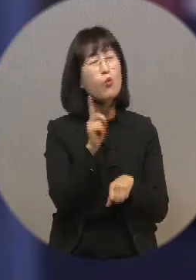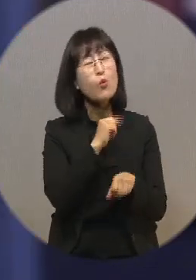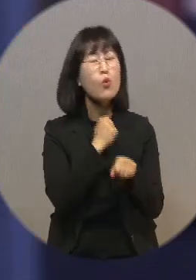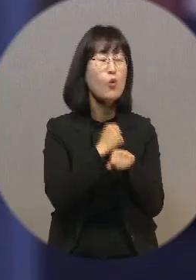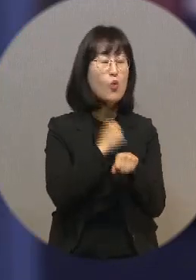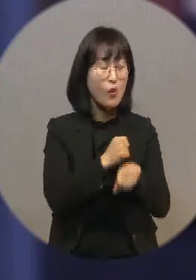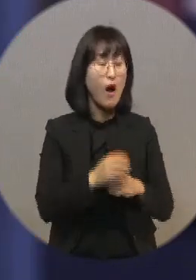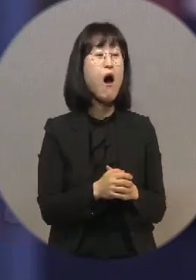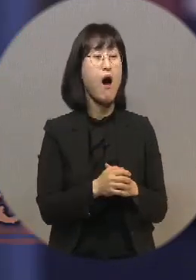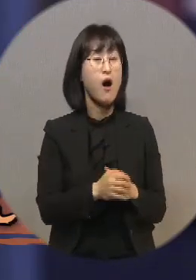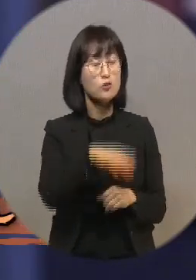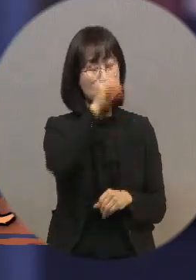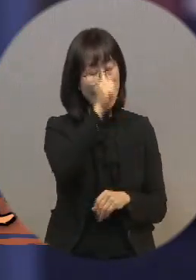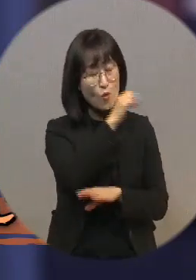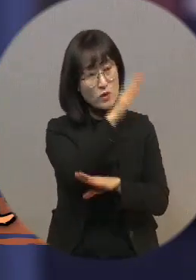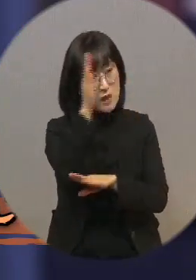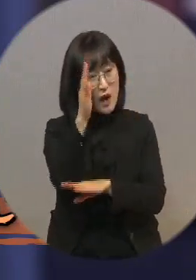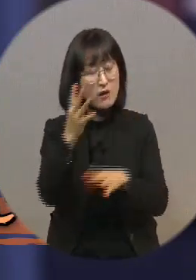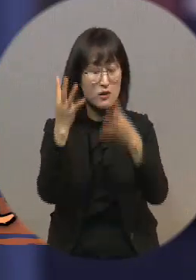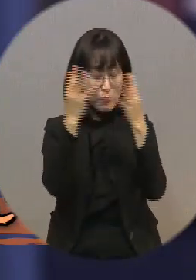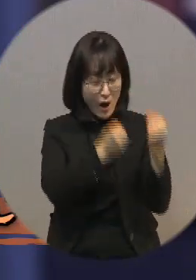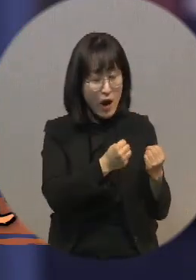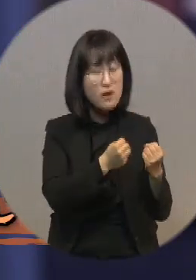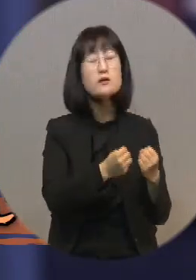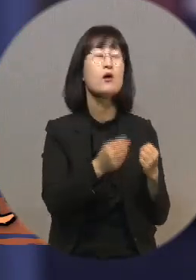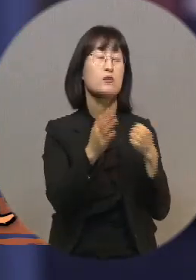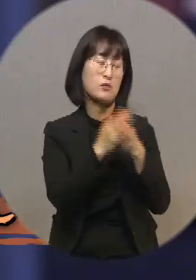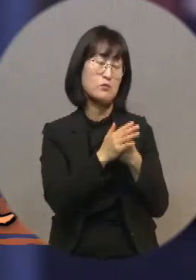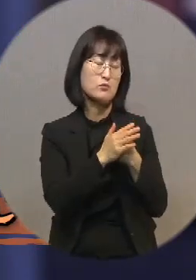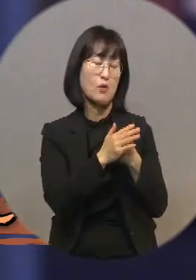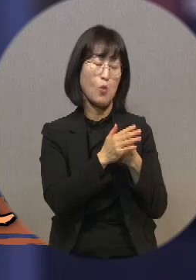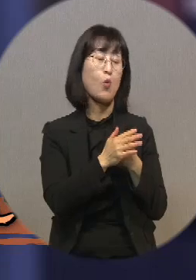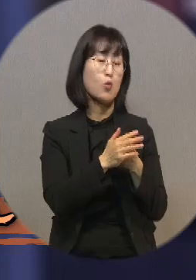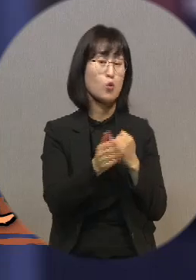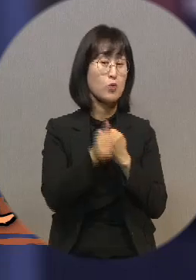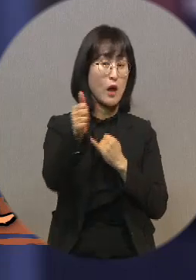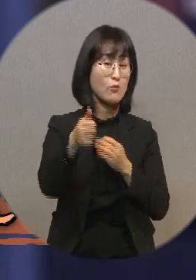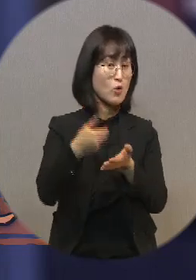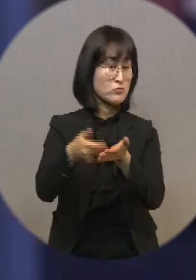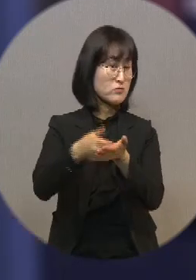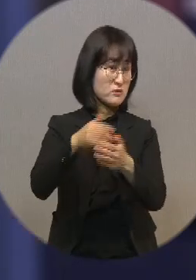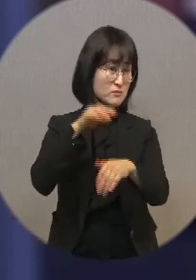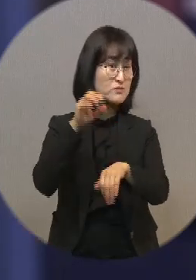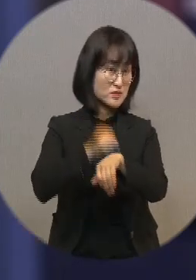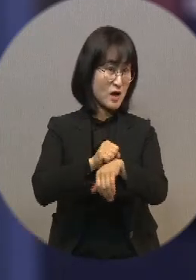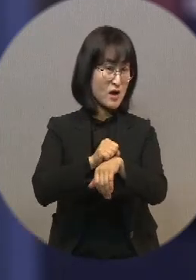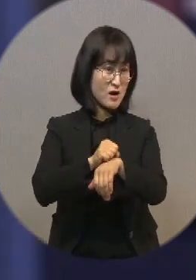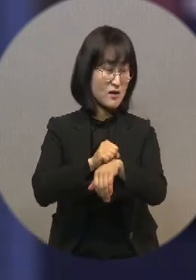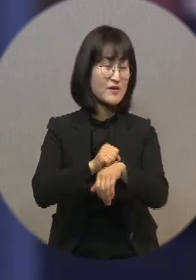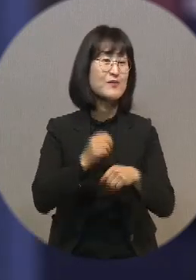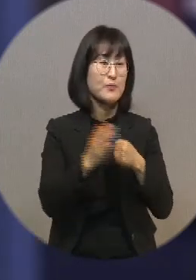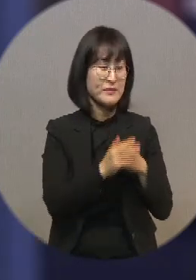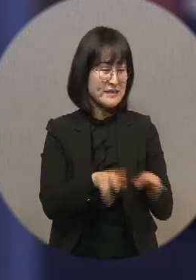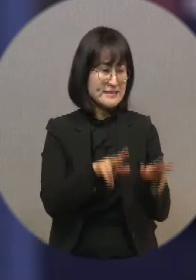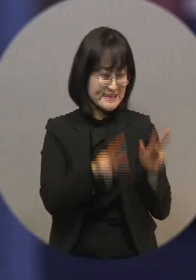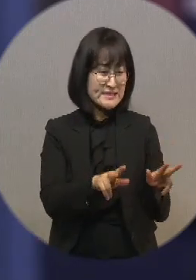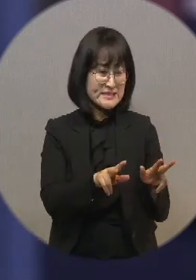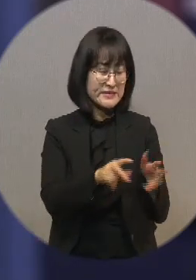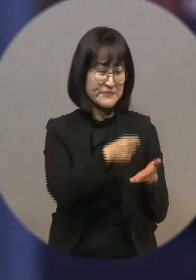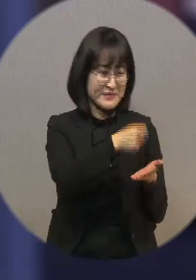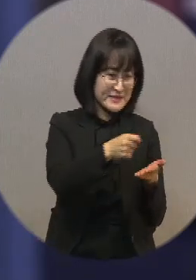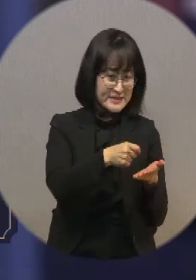좋은 스토리가 있는데 왜 썩힐까? 그림도 그리잖아요. 그러니까. 딱 넘어가야죠. 그래서 지금이야. 그래서 둘이